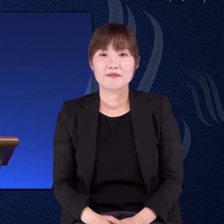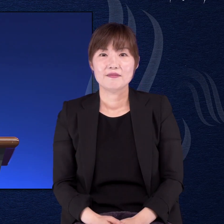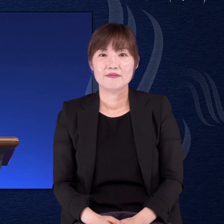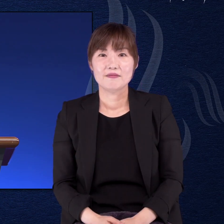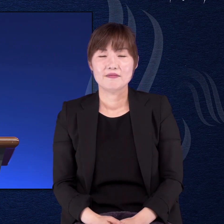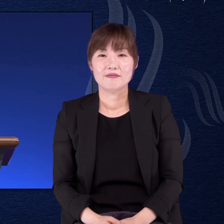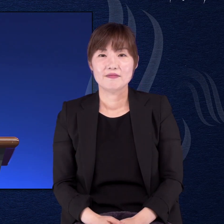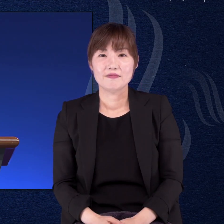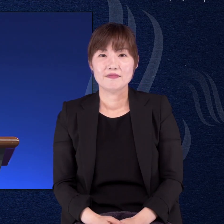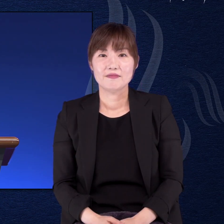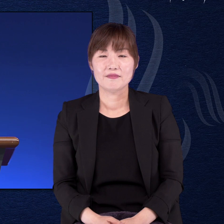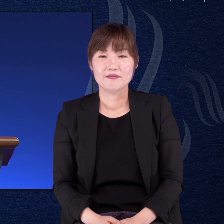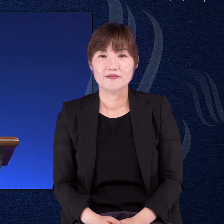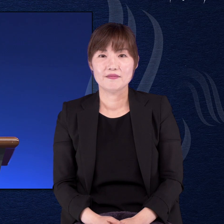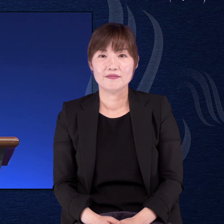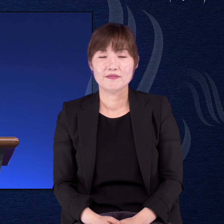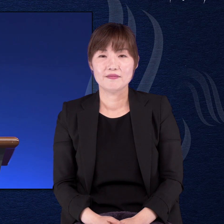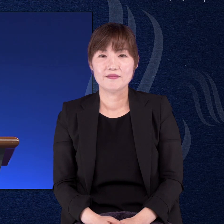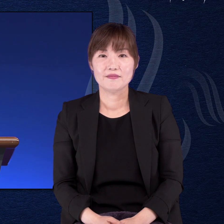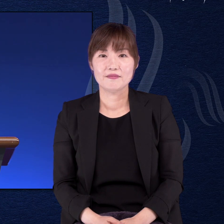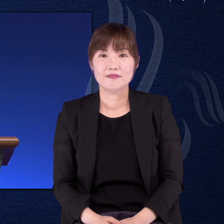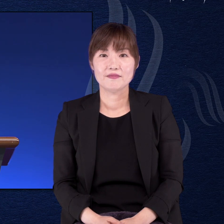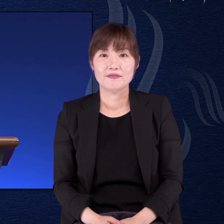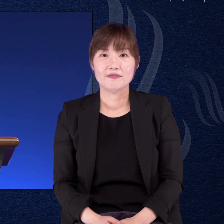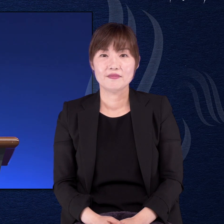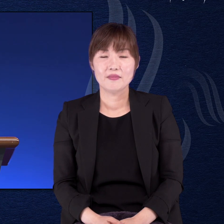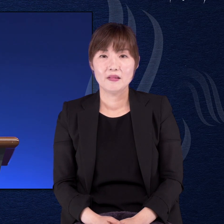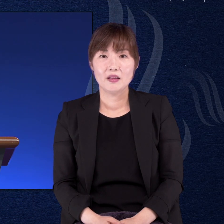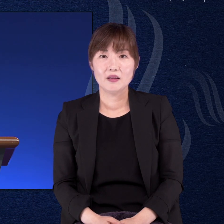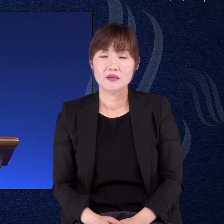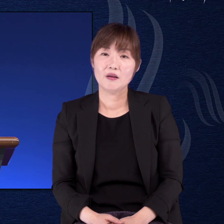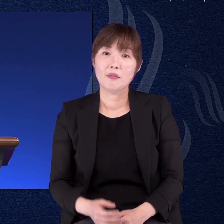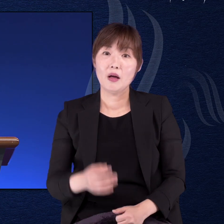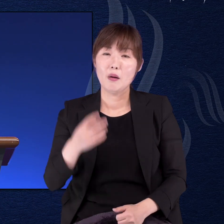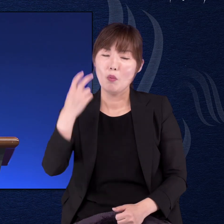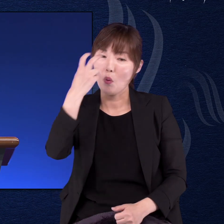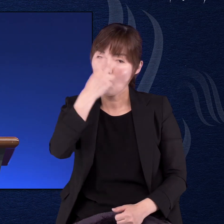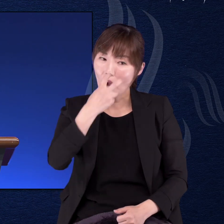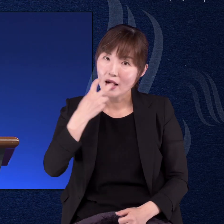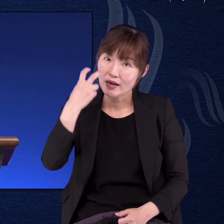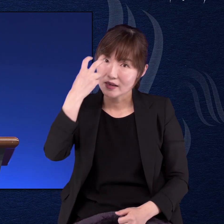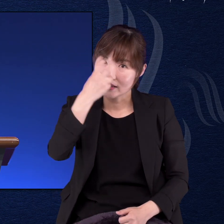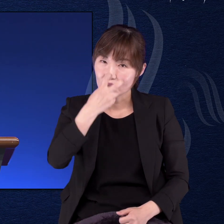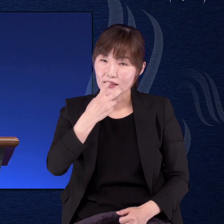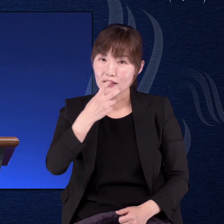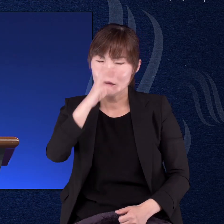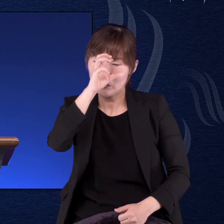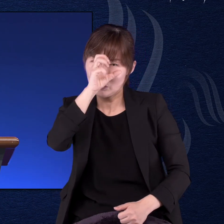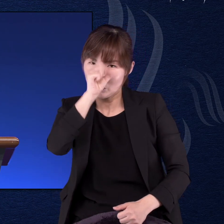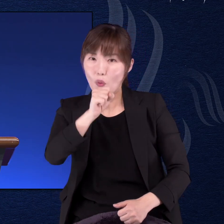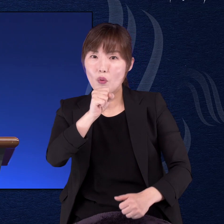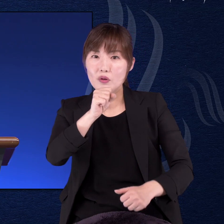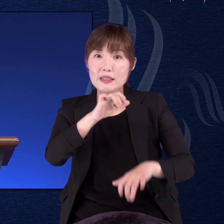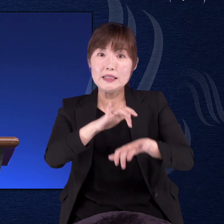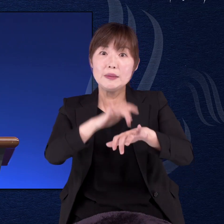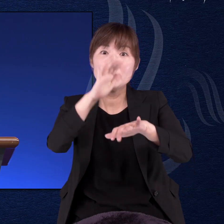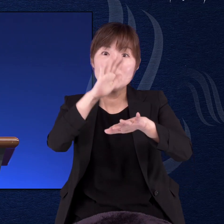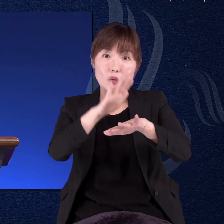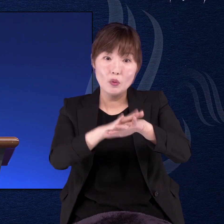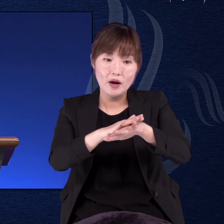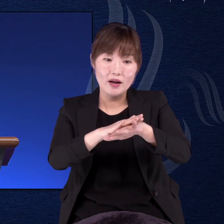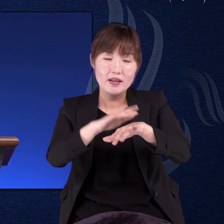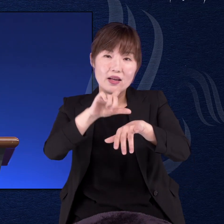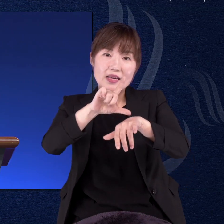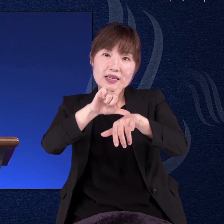거죠. 뭐 자기 관리를 할 수 있게 해주고, 좋은 습관을 들일 수 있게 해주고요, 시간 관리를 하게 해주고요. 이런